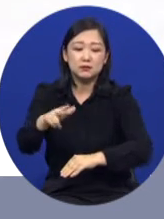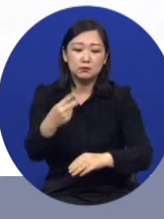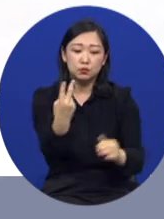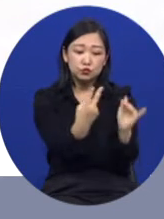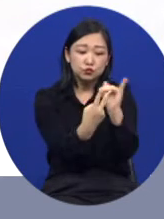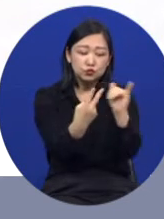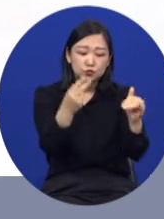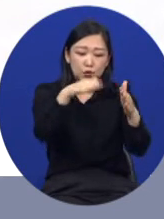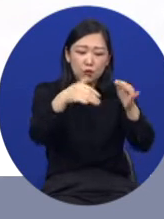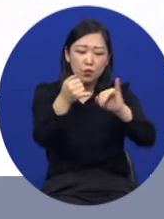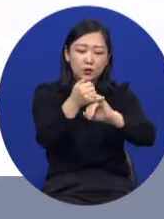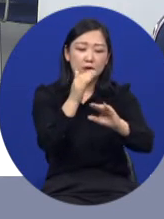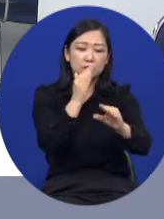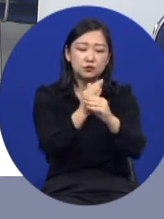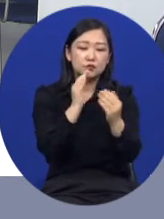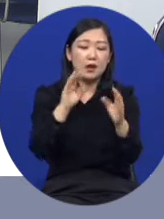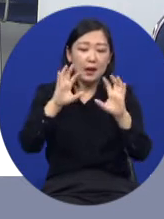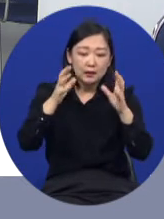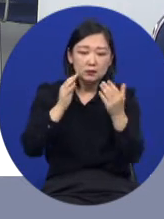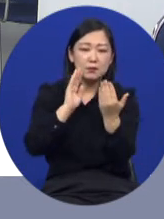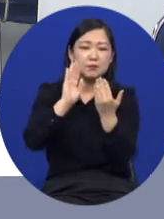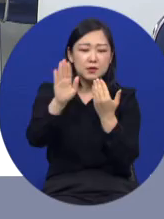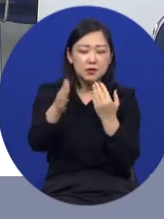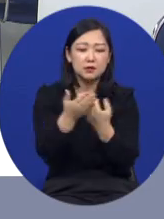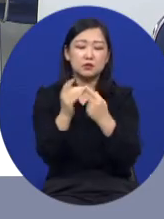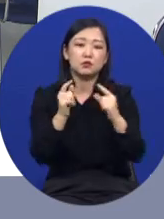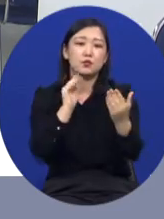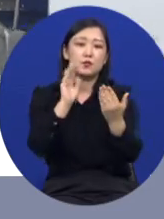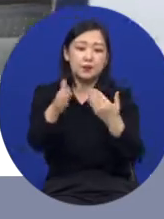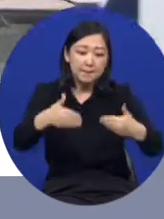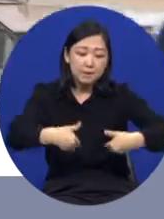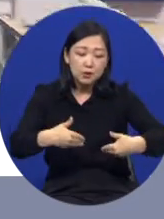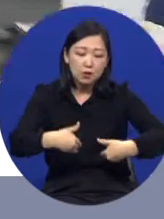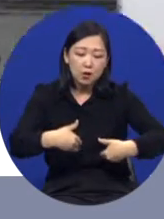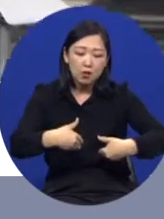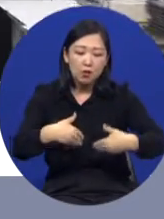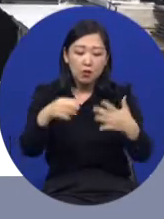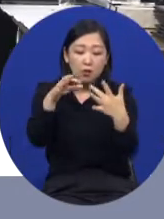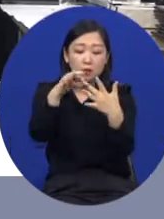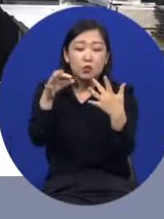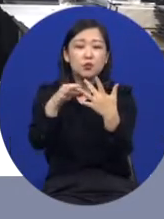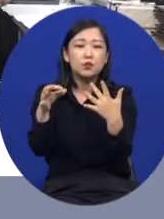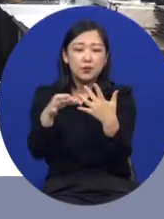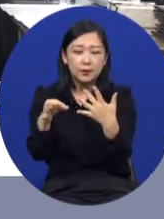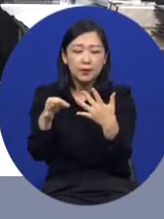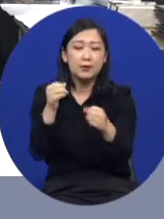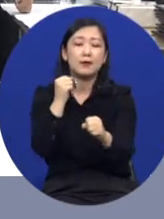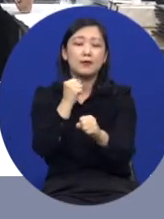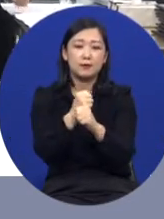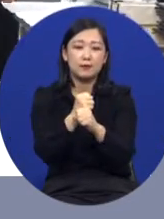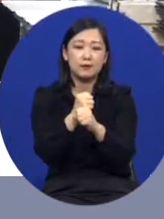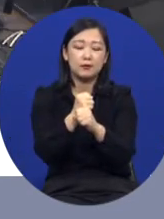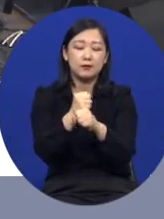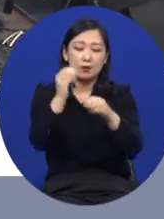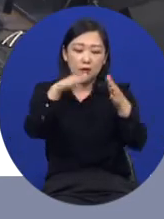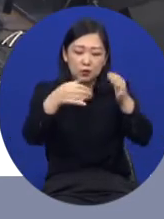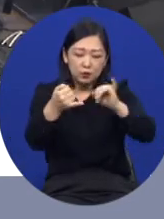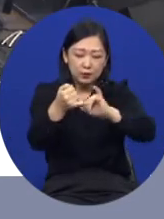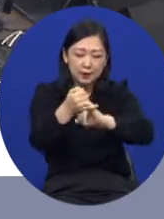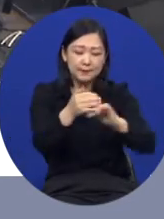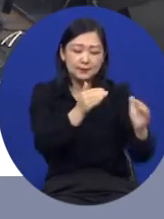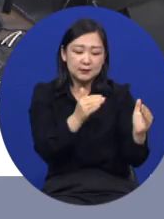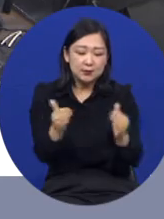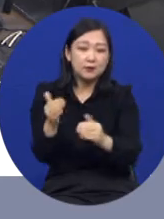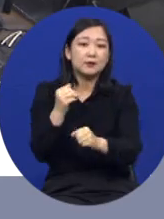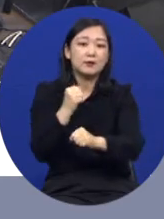공약에서 우리 아이들이 미래나 제주의 미래를 위해서 필요한 공약들은 취사선택을 해가지고 공약을 좀